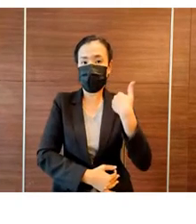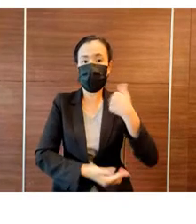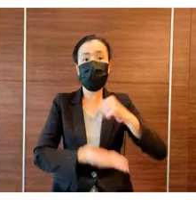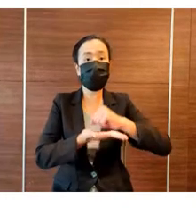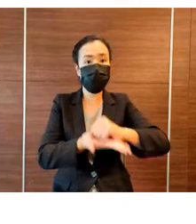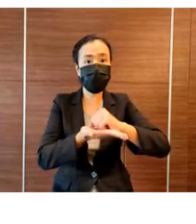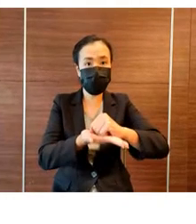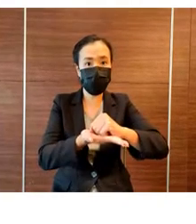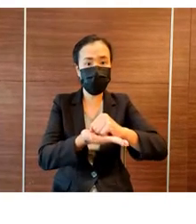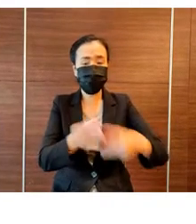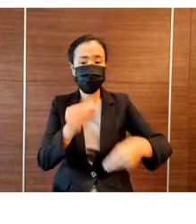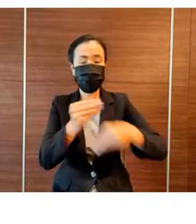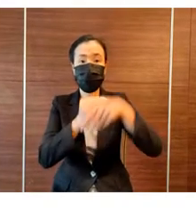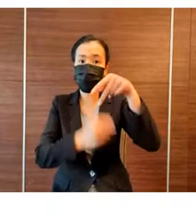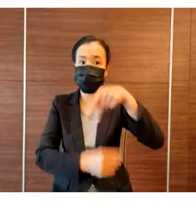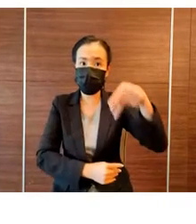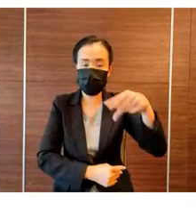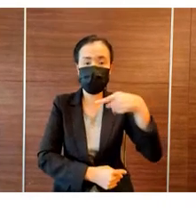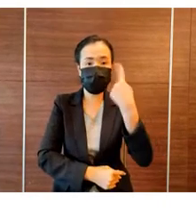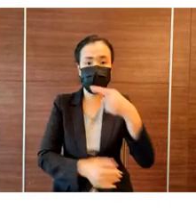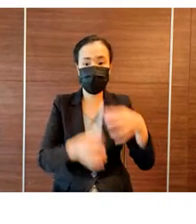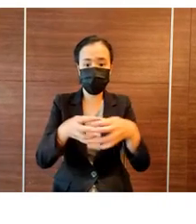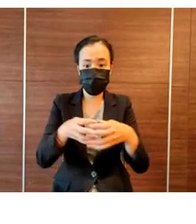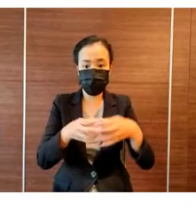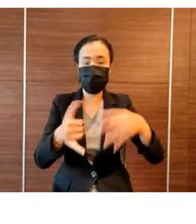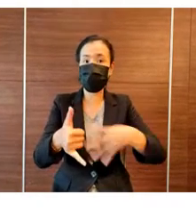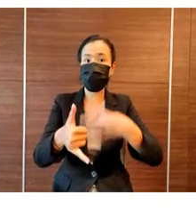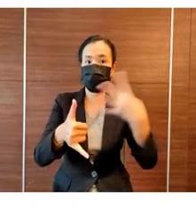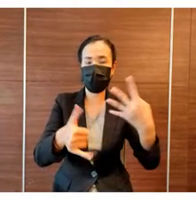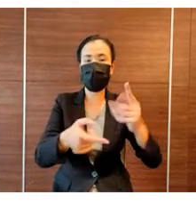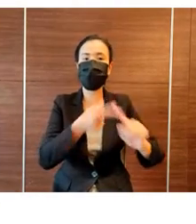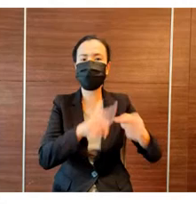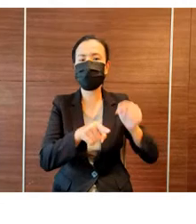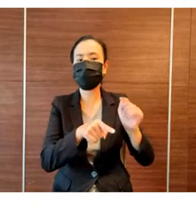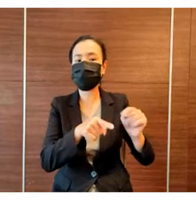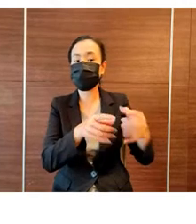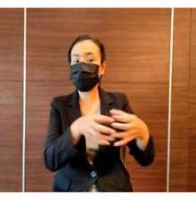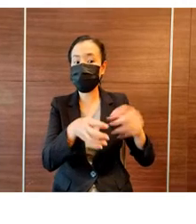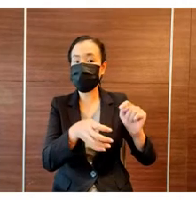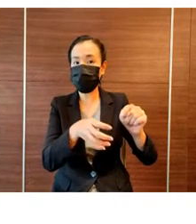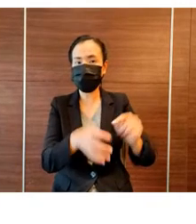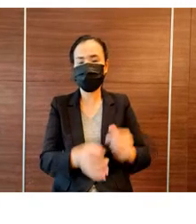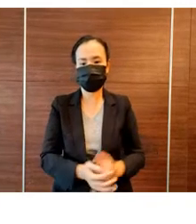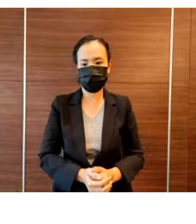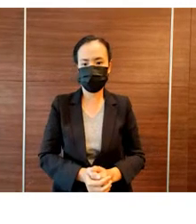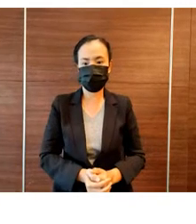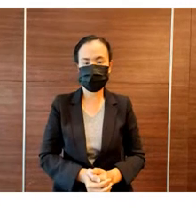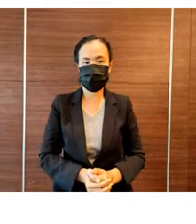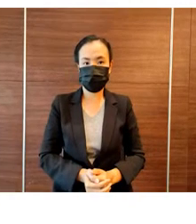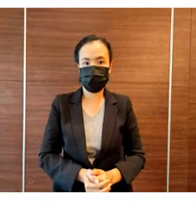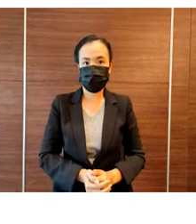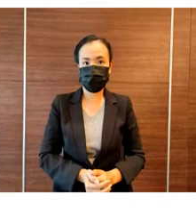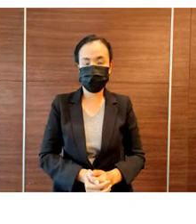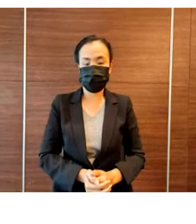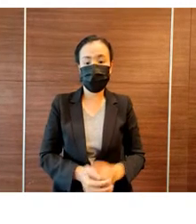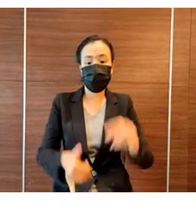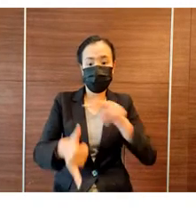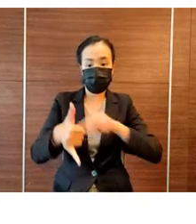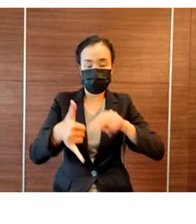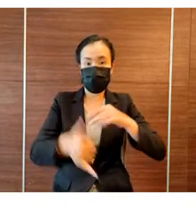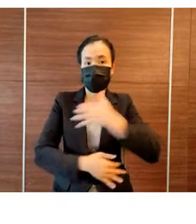การเสริมมากขึ้นสำหรับพวกกลุ่มที่มีความหลากหลายเพื่อนๆเราที่มีความหลากหลายทางเพศแล้วก็ไปจุดเดียวตรวจสุขภาพด้ว